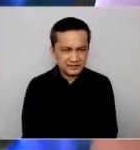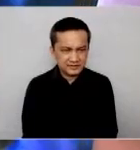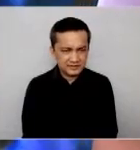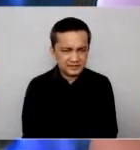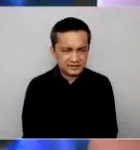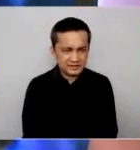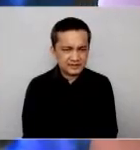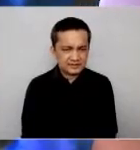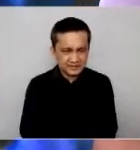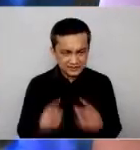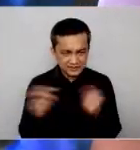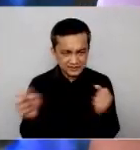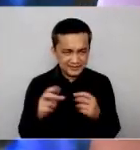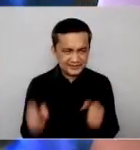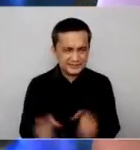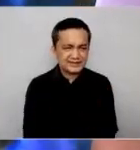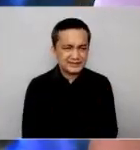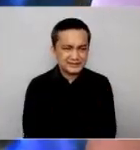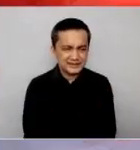Kaya mo na. Kaya mo na.